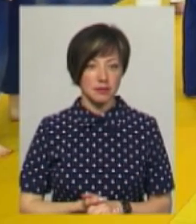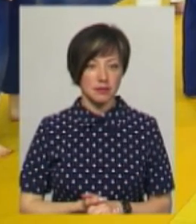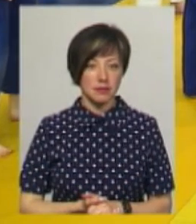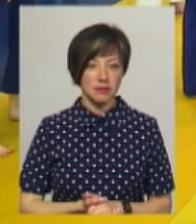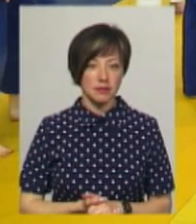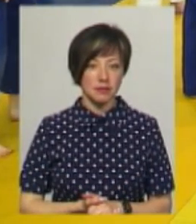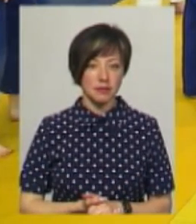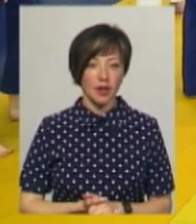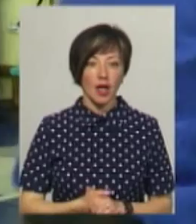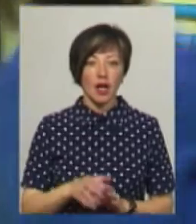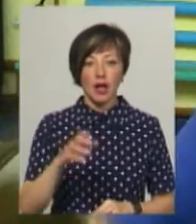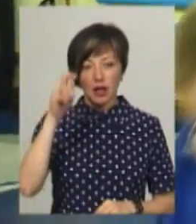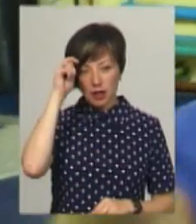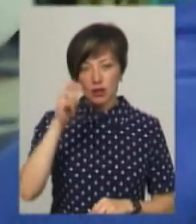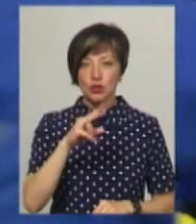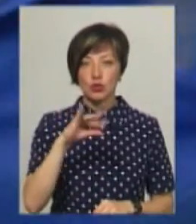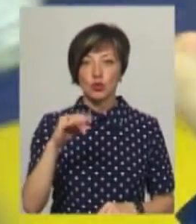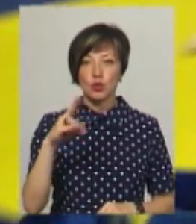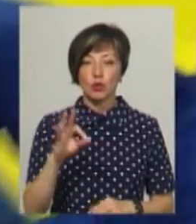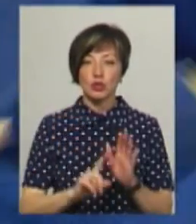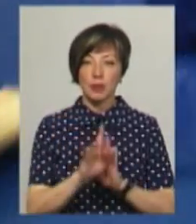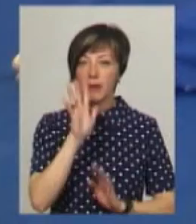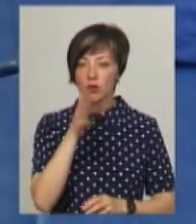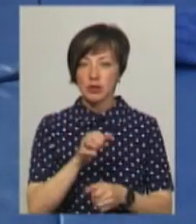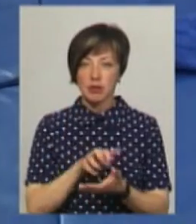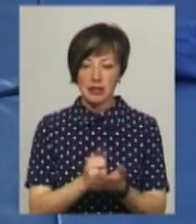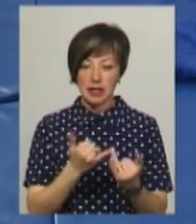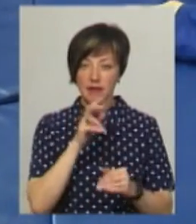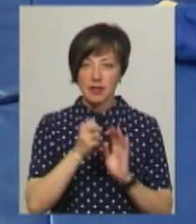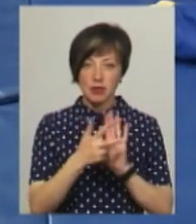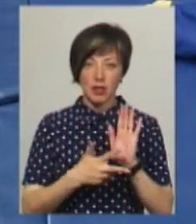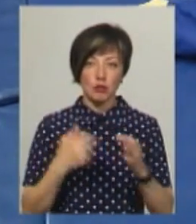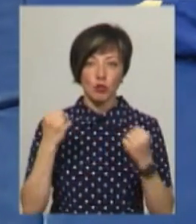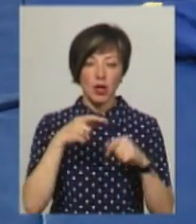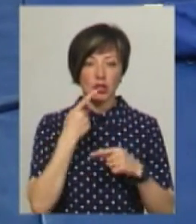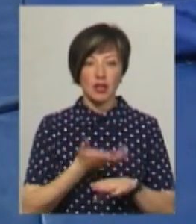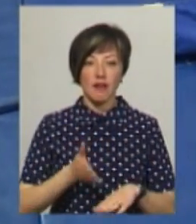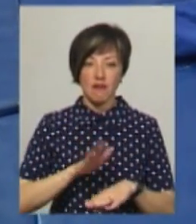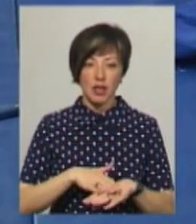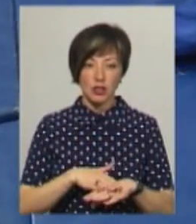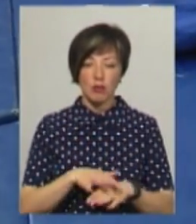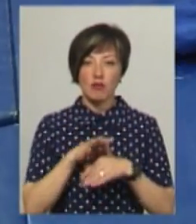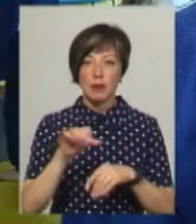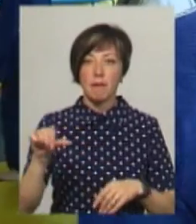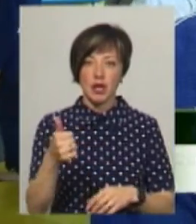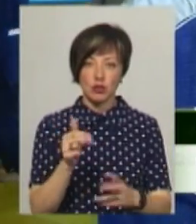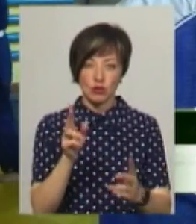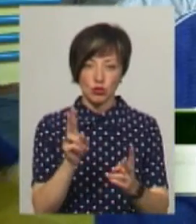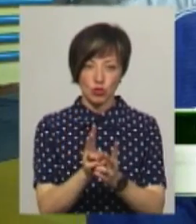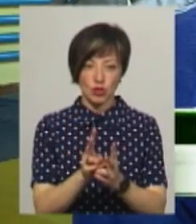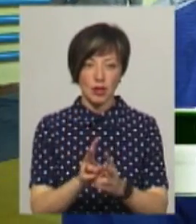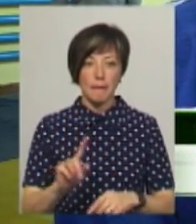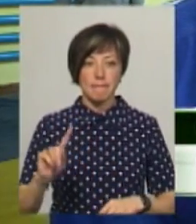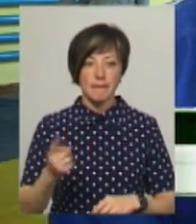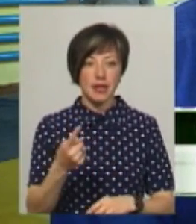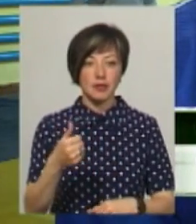Станіслав Сергійчук дзюдо почав займатися з 5 років. Зараз хлопцю 18. Спортсмен каже, найважче провести перший поєдинок. Перша судочка, вона,